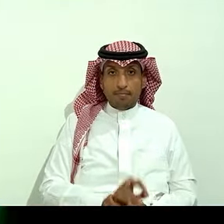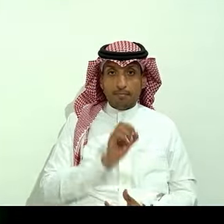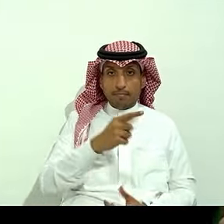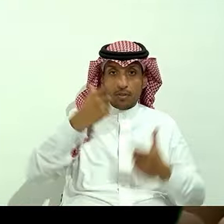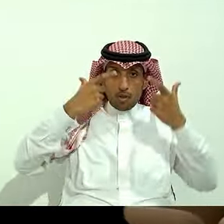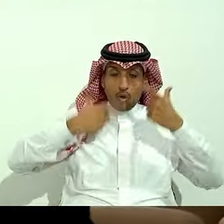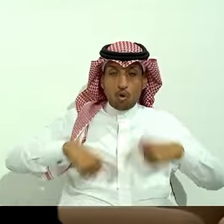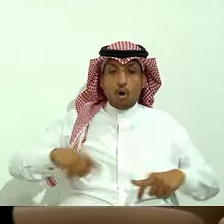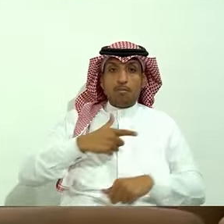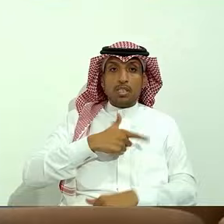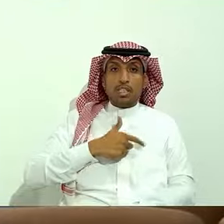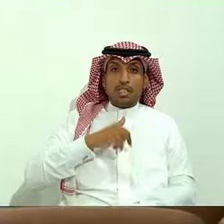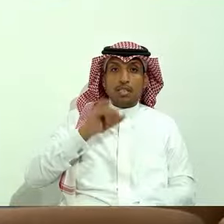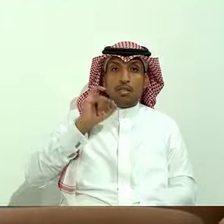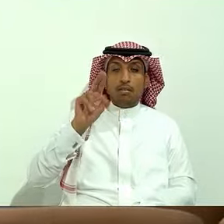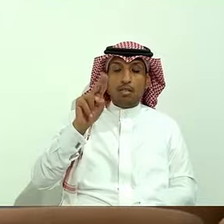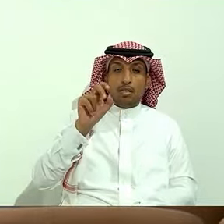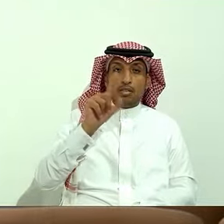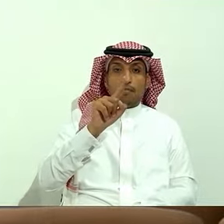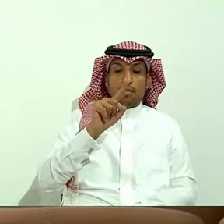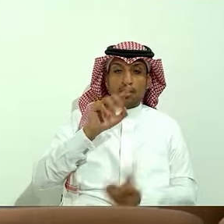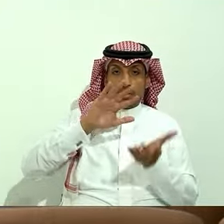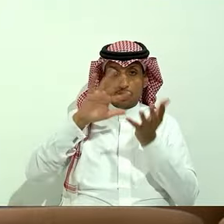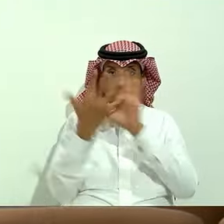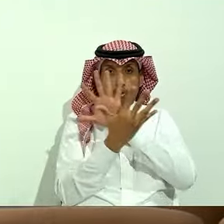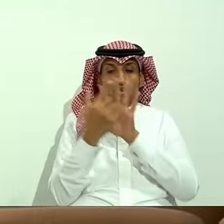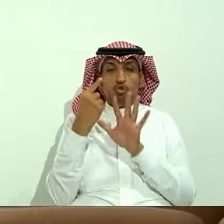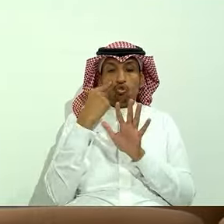المتفت، لفي من وراء.